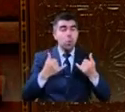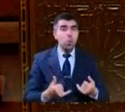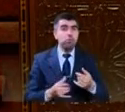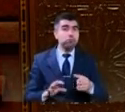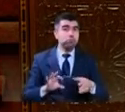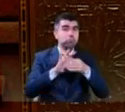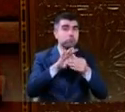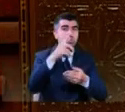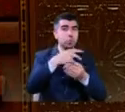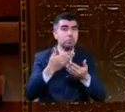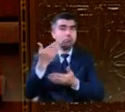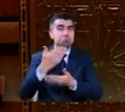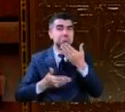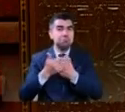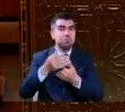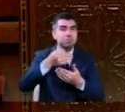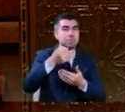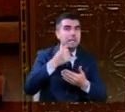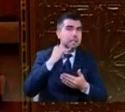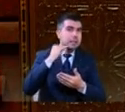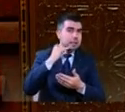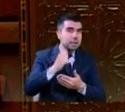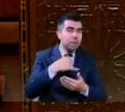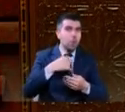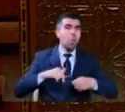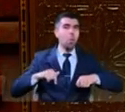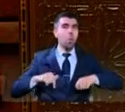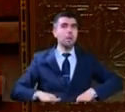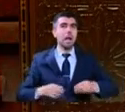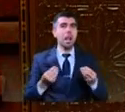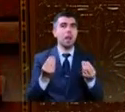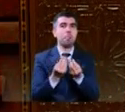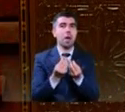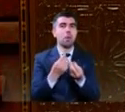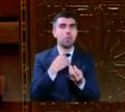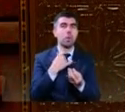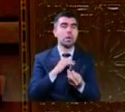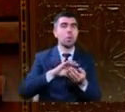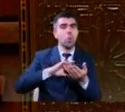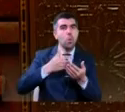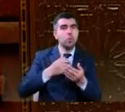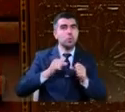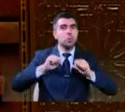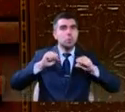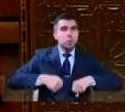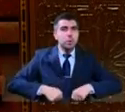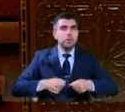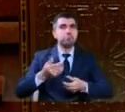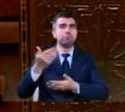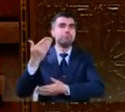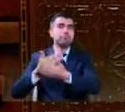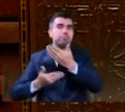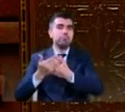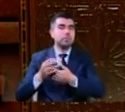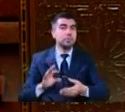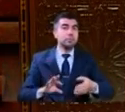الأطراف الفاعلة أساسا المحلية وأيضا مع الوزارة، ونحن مقبلون على توقيع الاتفاقية، ومباشرة بعد الاتفاقية